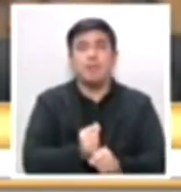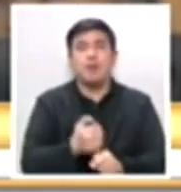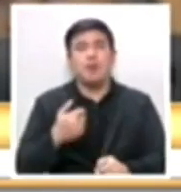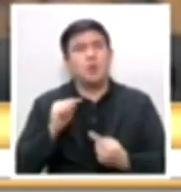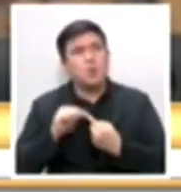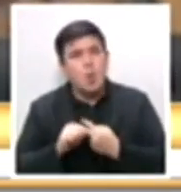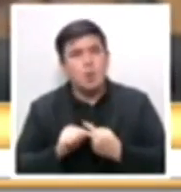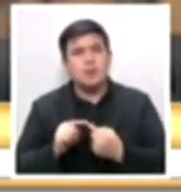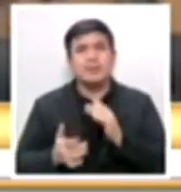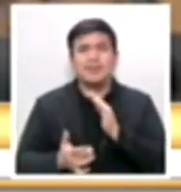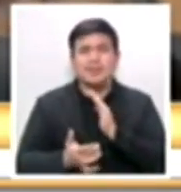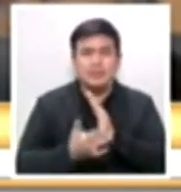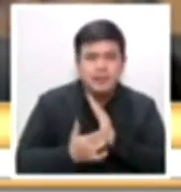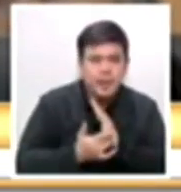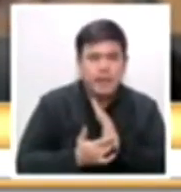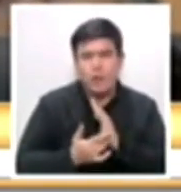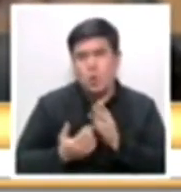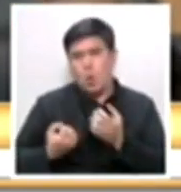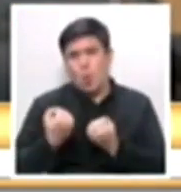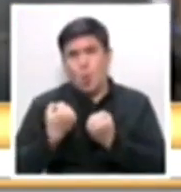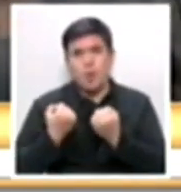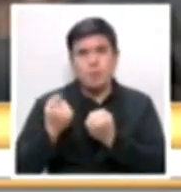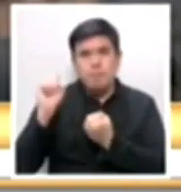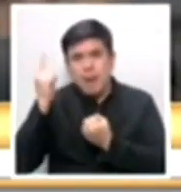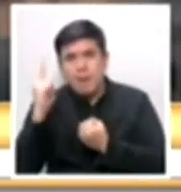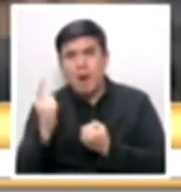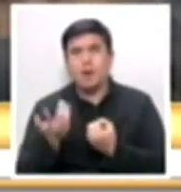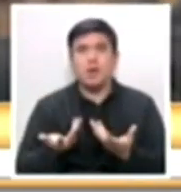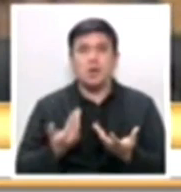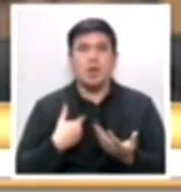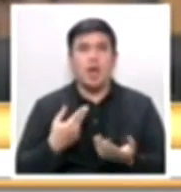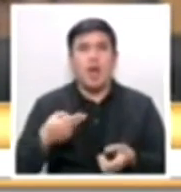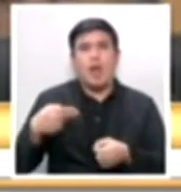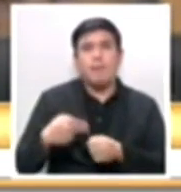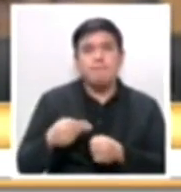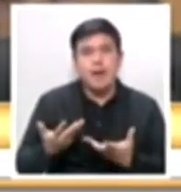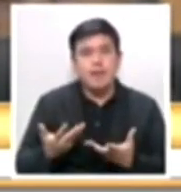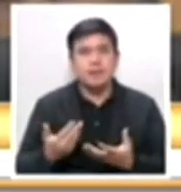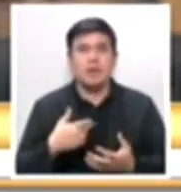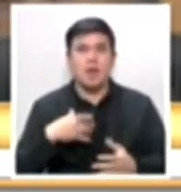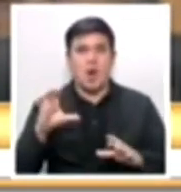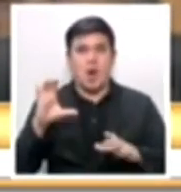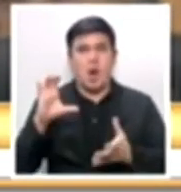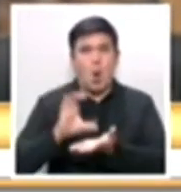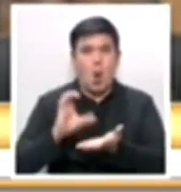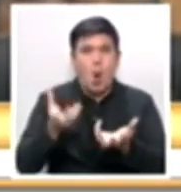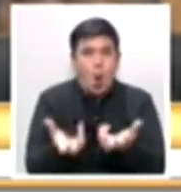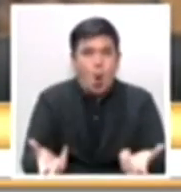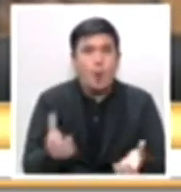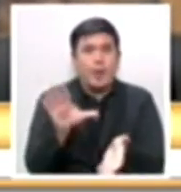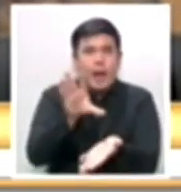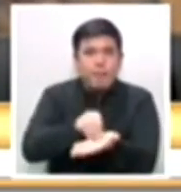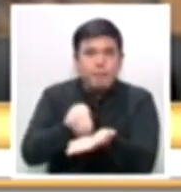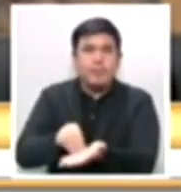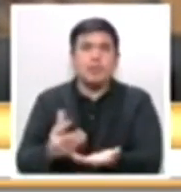กับเทคนิครถยนต์สมัยใหม่เกี่ยวกับปิโตเคมีซึ่งเป็นคลังสินค้าแล้วก็อาจจะ